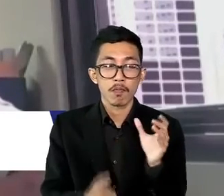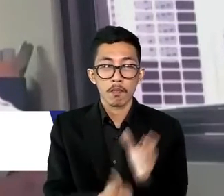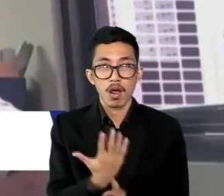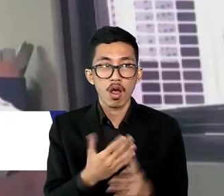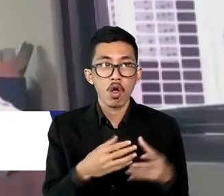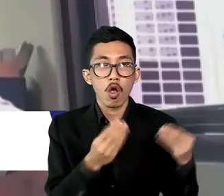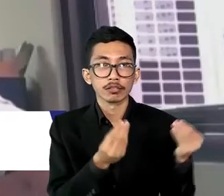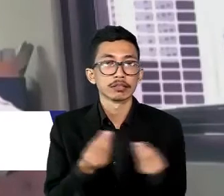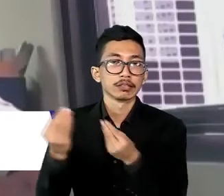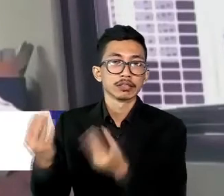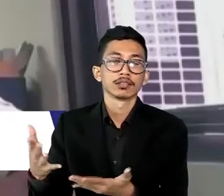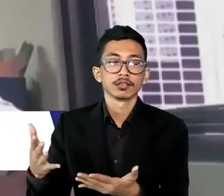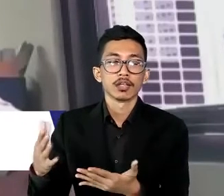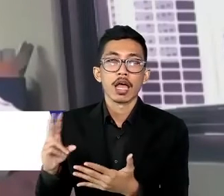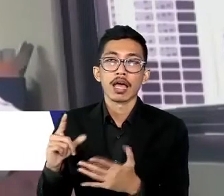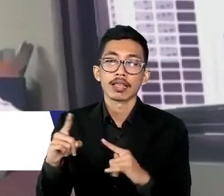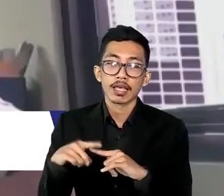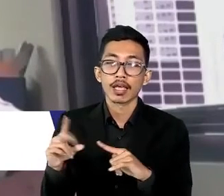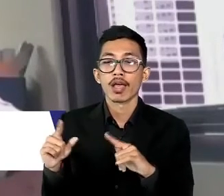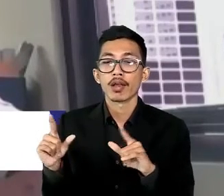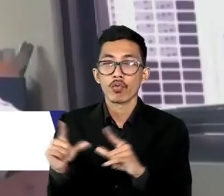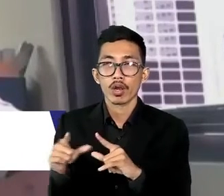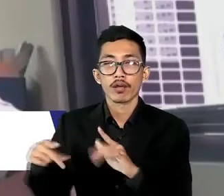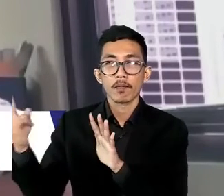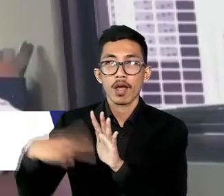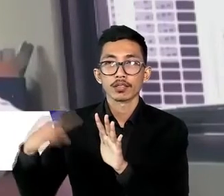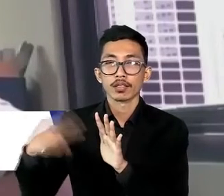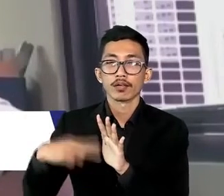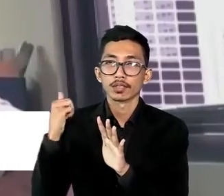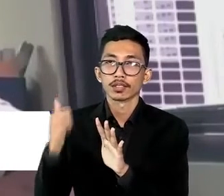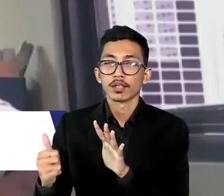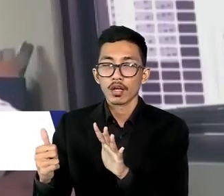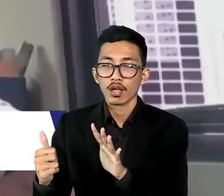teruskan kepada tingkat RW maupun tingkat RT, sehingga